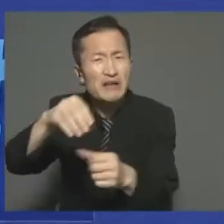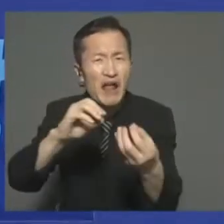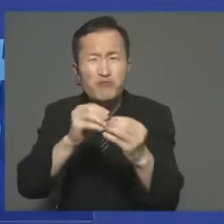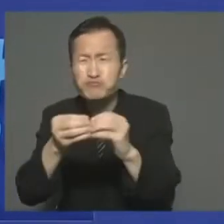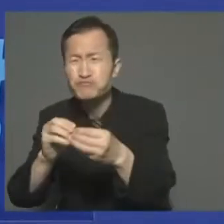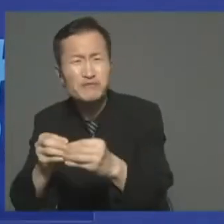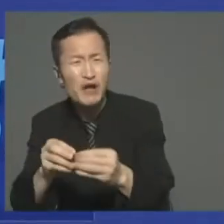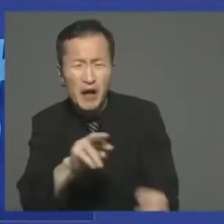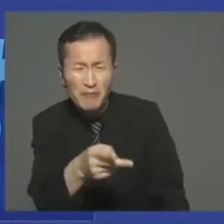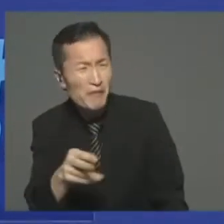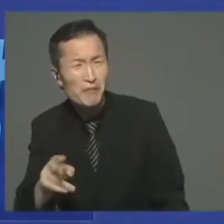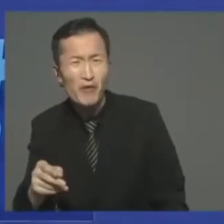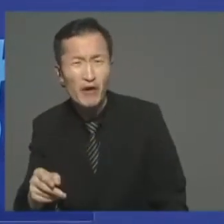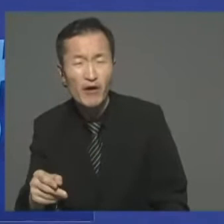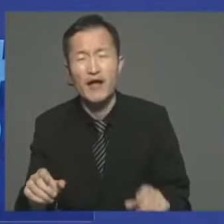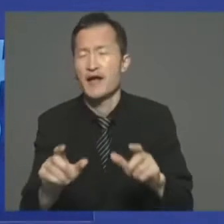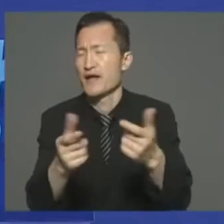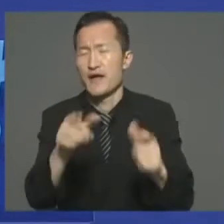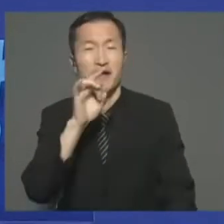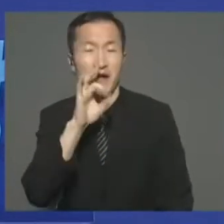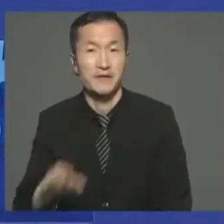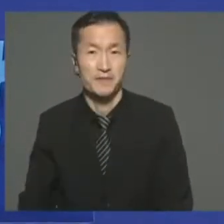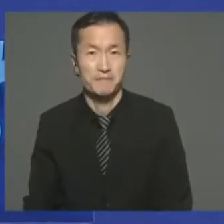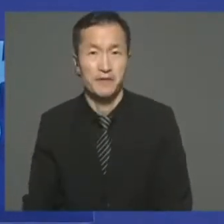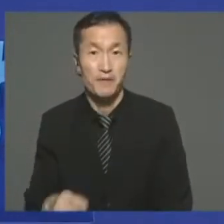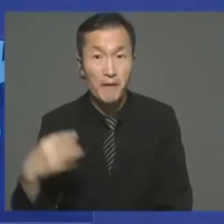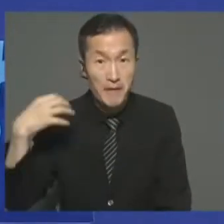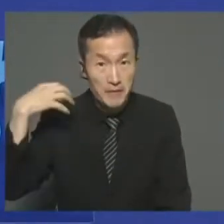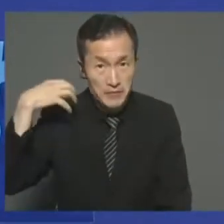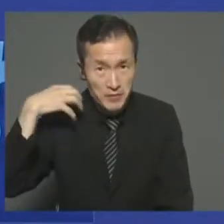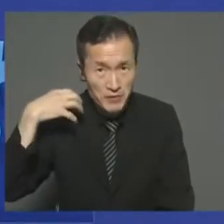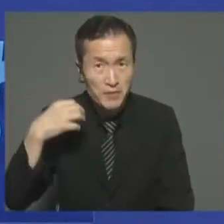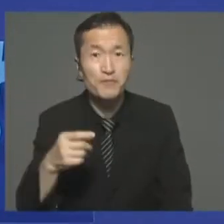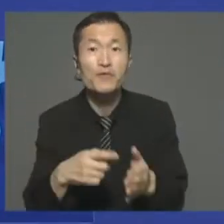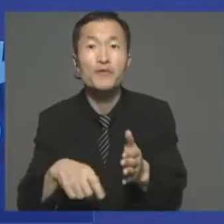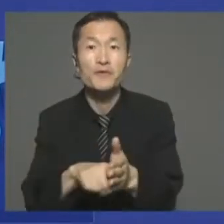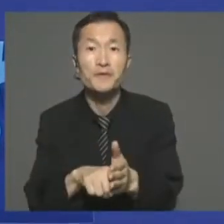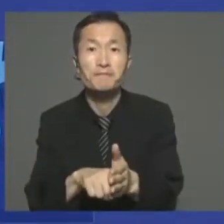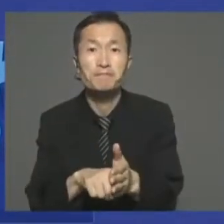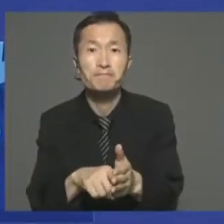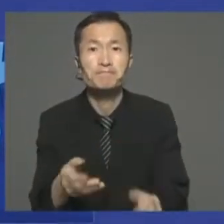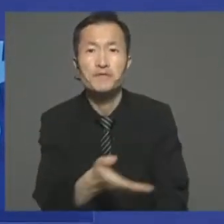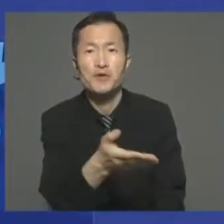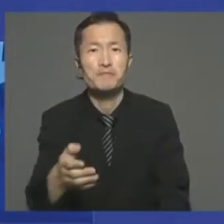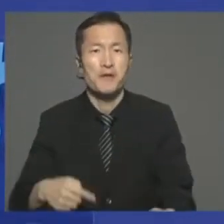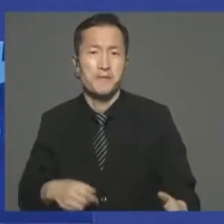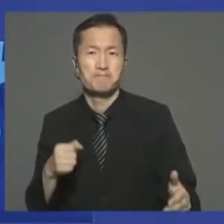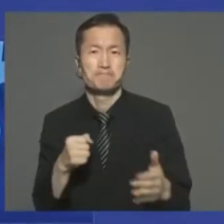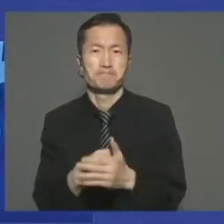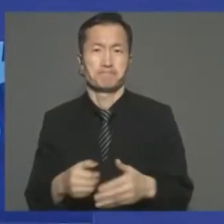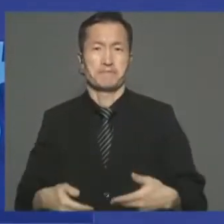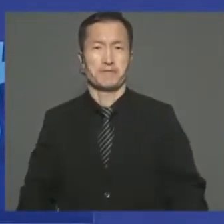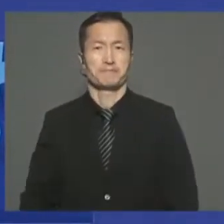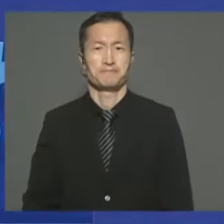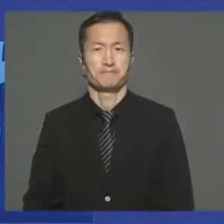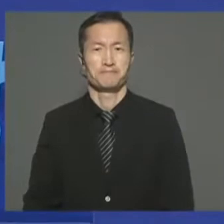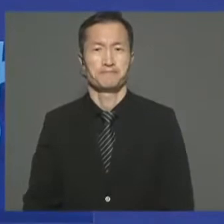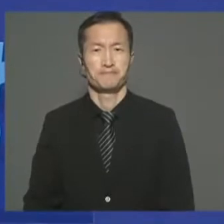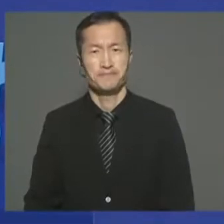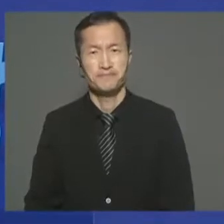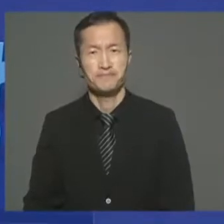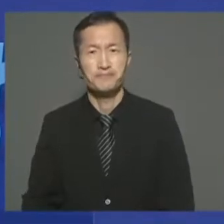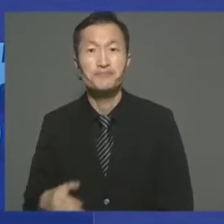책임있는 자세와 지도자의 자세로 하려면 우리 용기를 가져야 합니다. 앞서 말씀드린